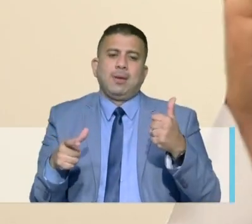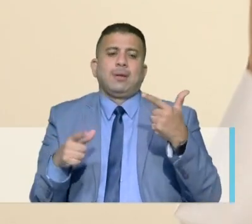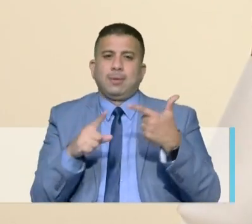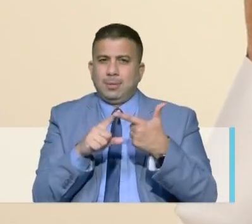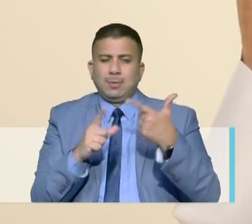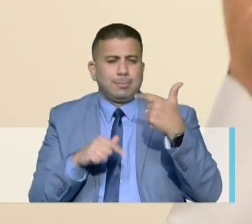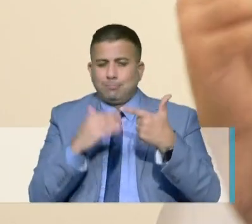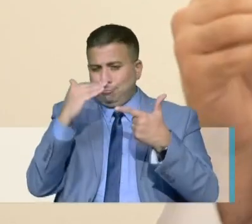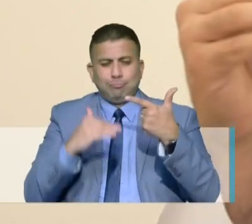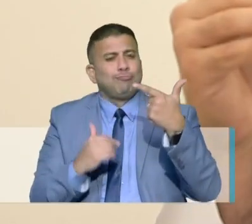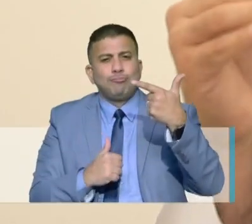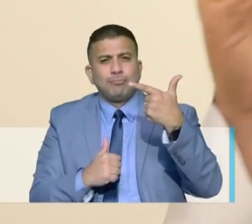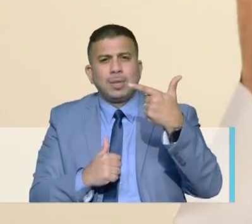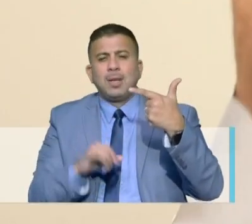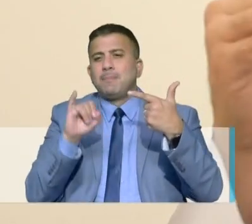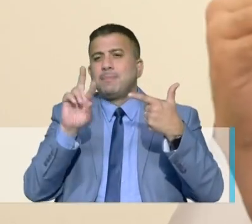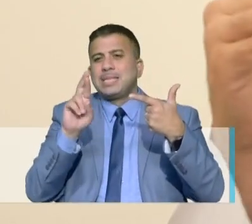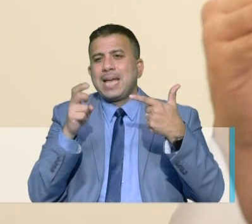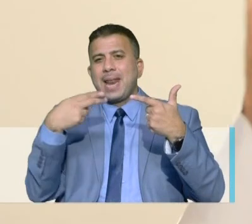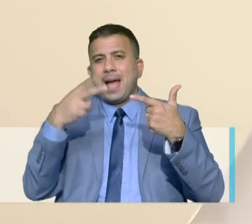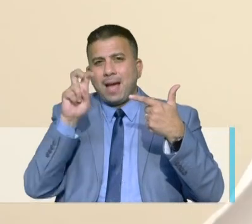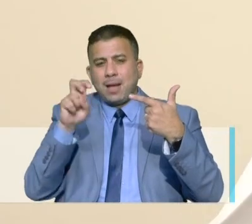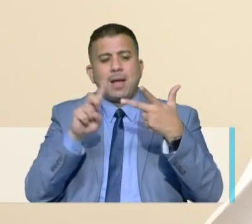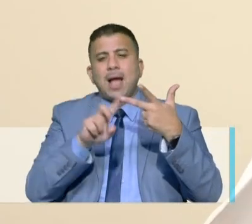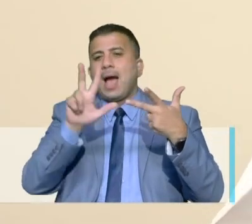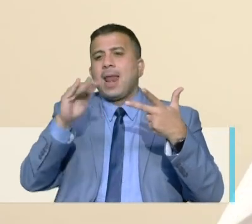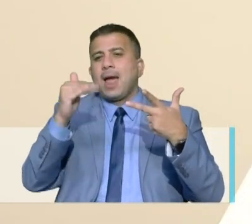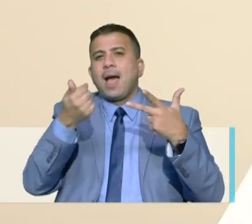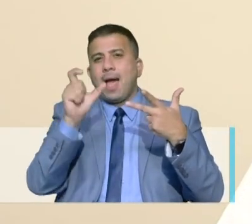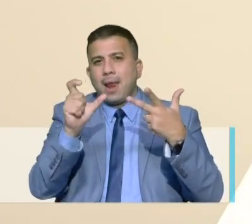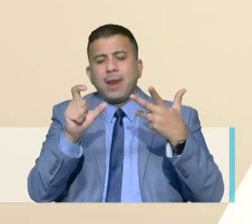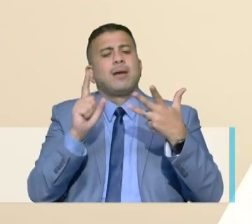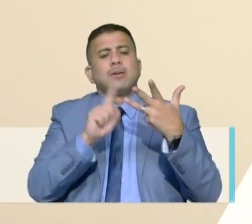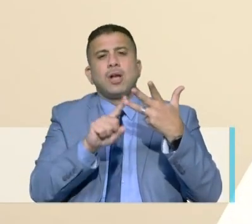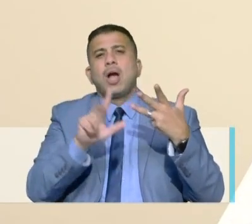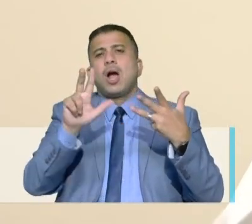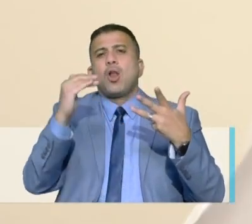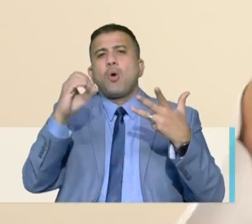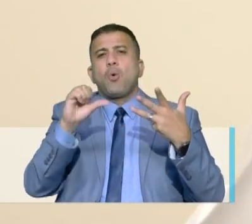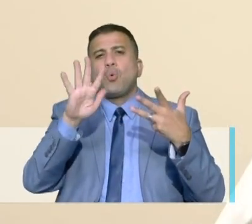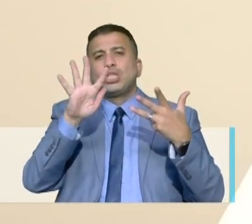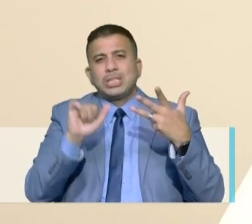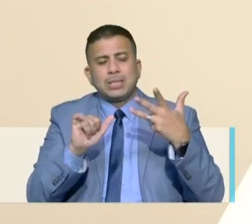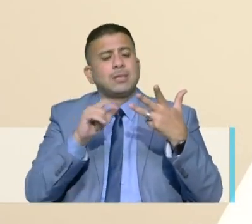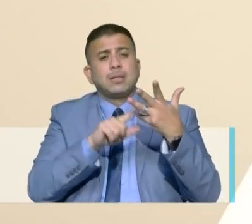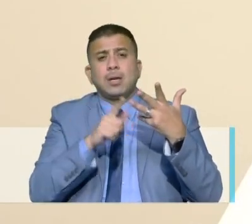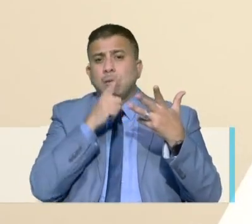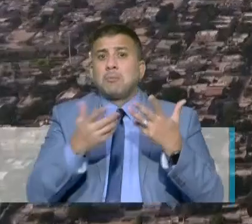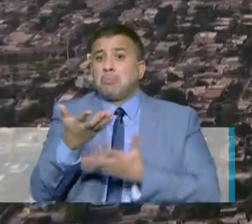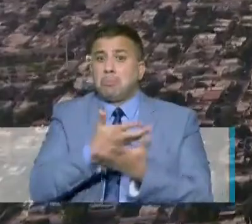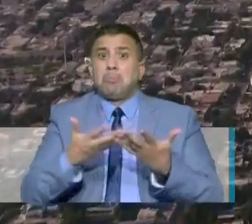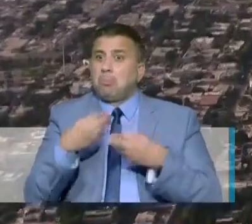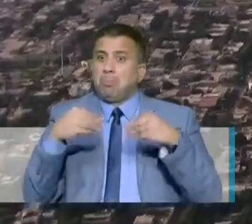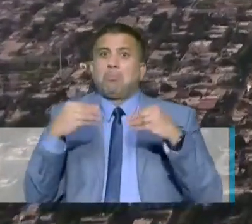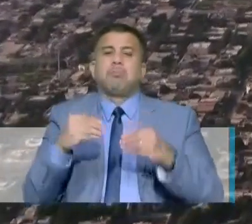في منطقه مزيرع ثم الخان وفي النهايه كان في منطقه حوشي اللي لاحظنا فيها تداول كان بشكل